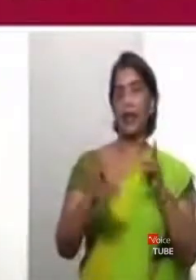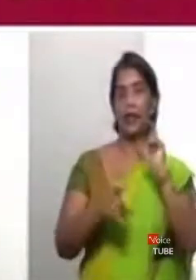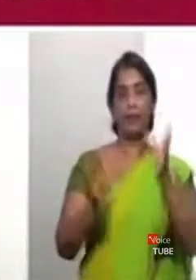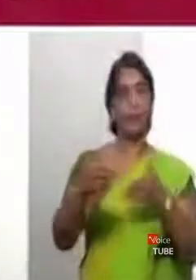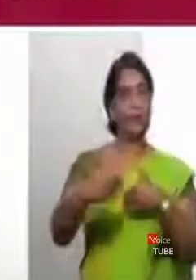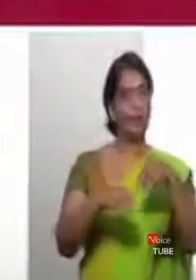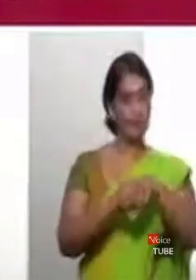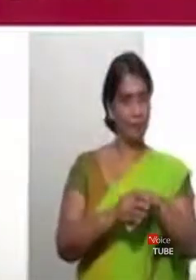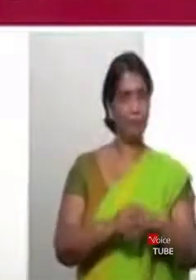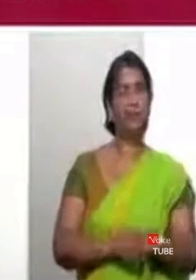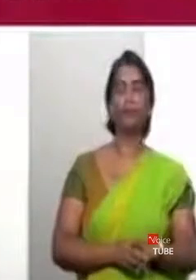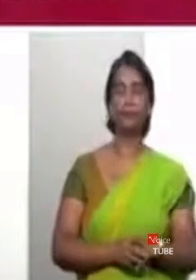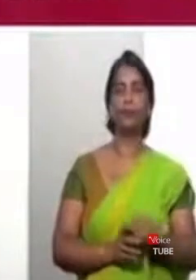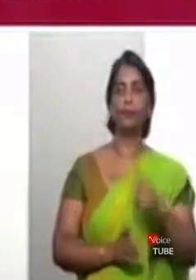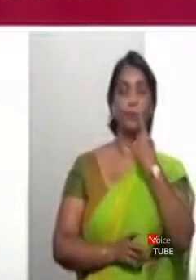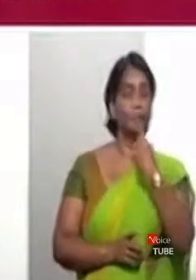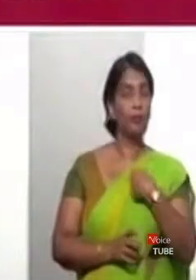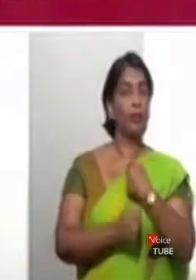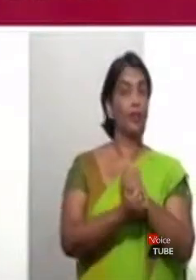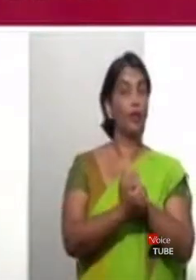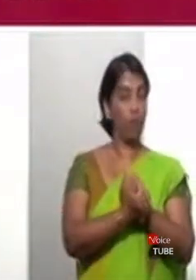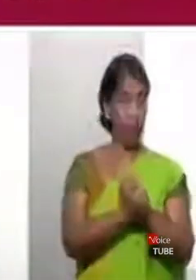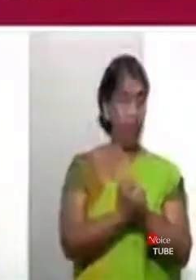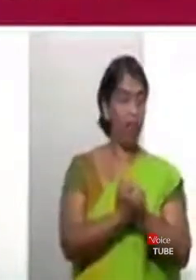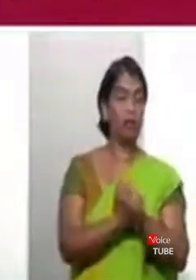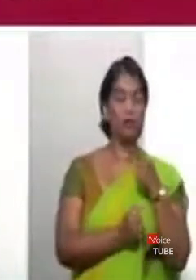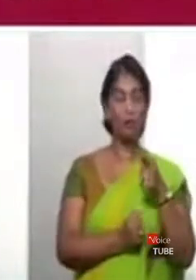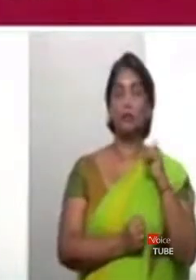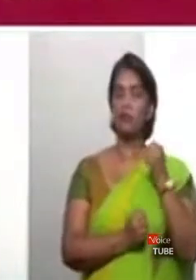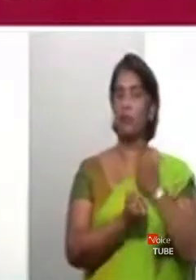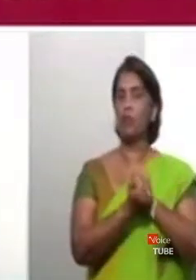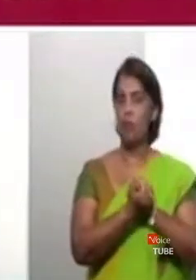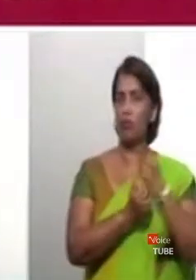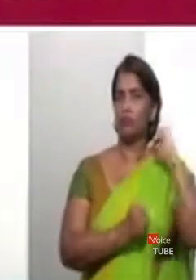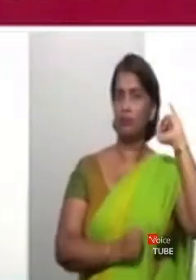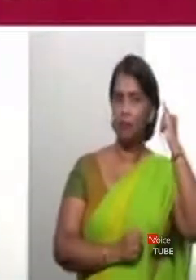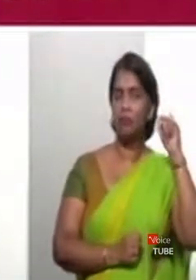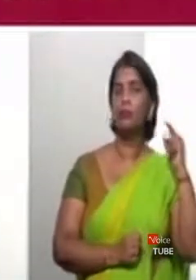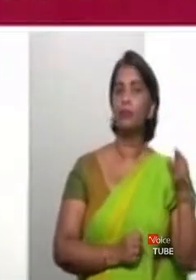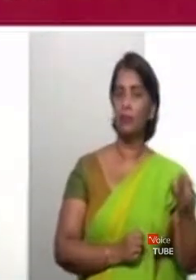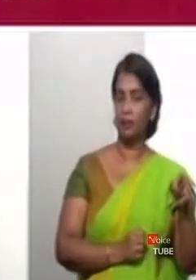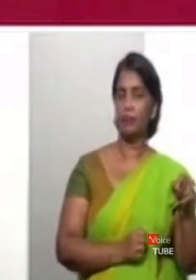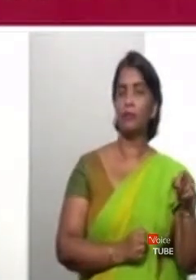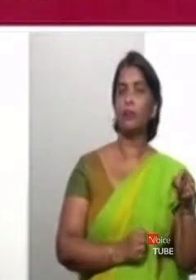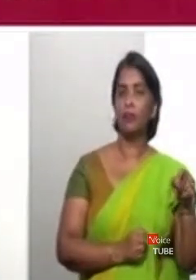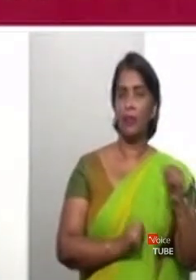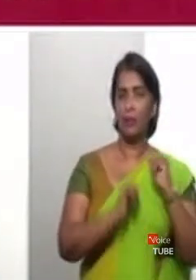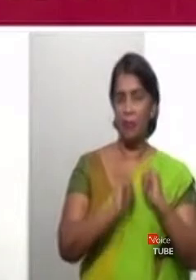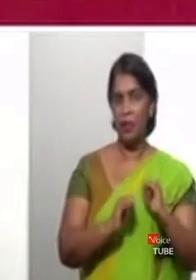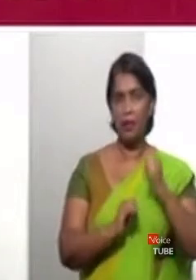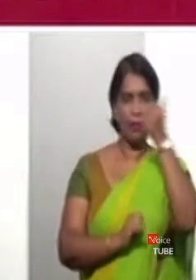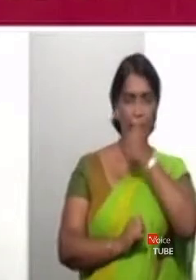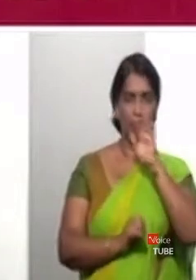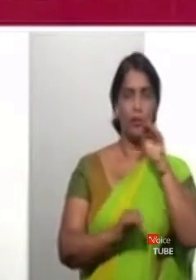කැබිනට් මණ්ඩලය. බැහැවා පොලිසිය සමහර පොලිස් ස්ථානාධිපතිවරු